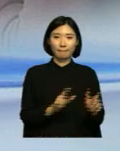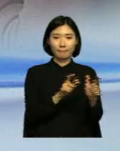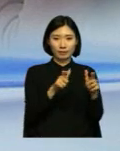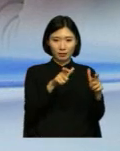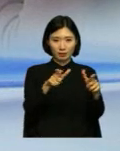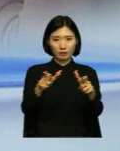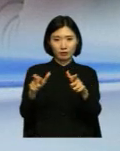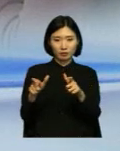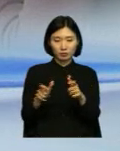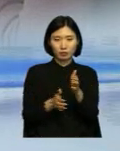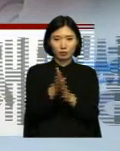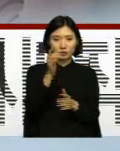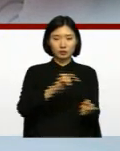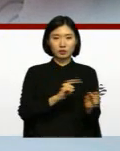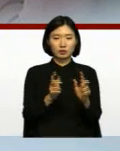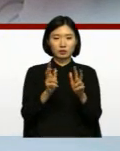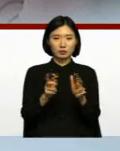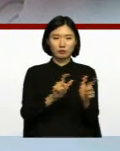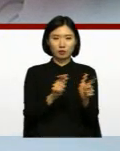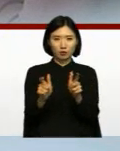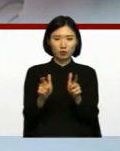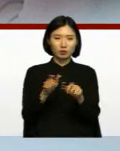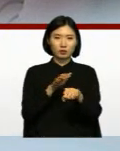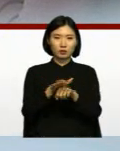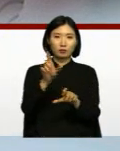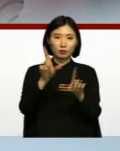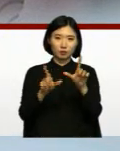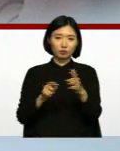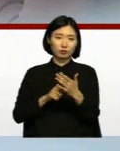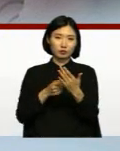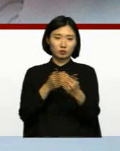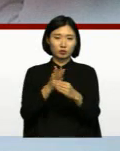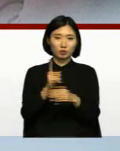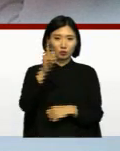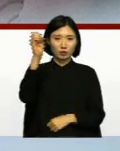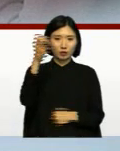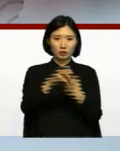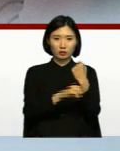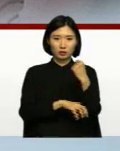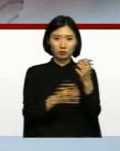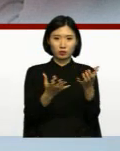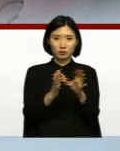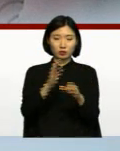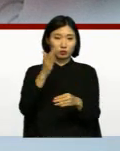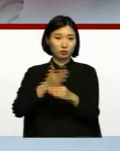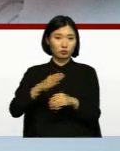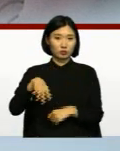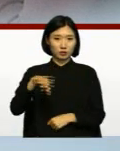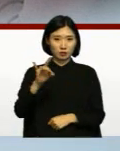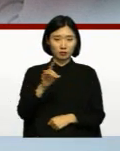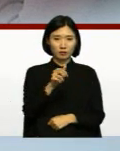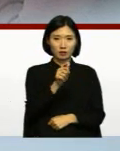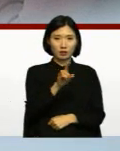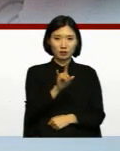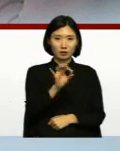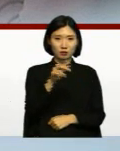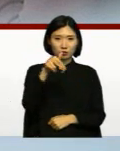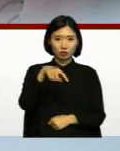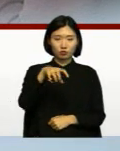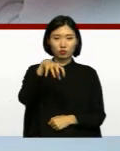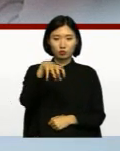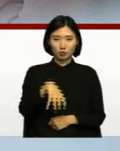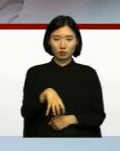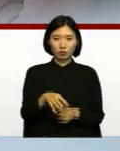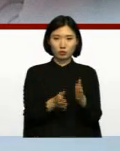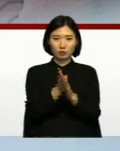각 지역마다 도시재생 사업이 다양한 형태로 추진되는 가운데, 고양시가 기초단체 가운데 처음으로 행주동에 도시재생